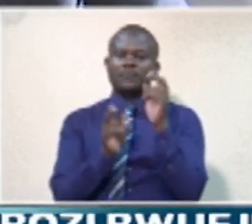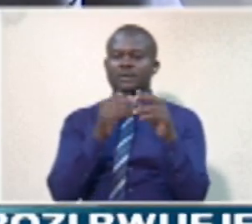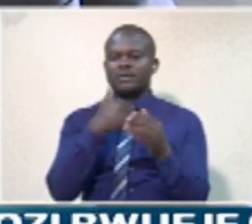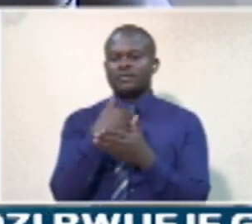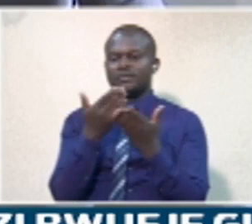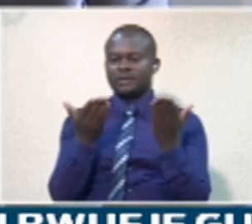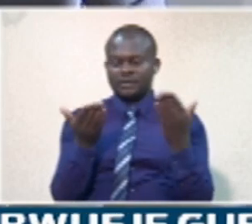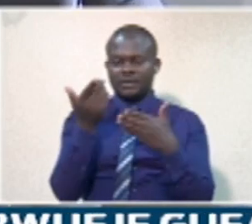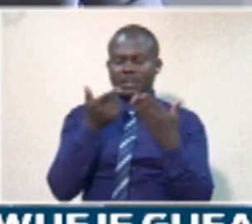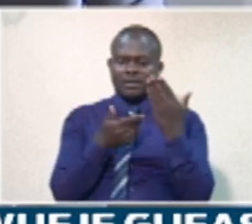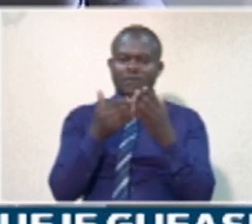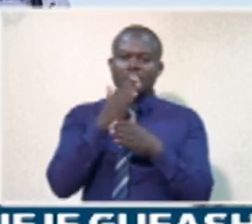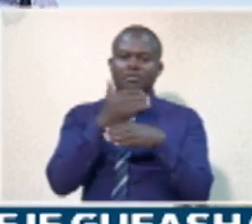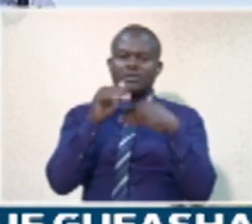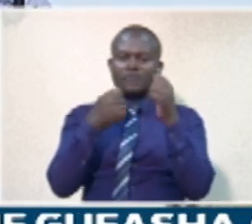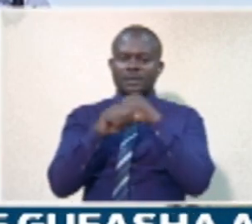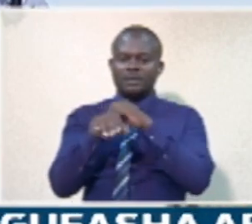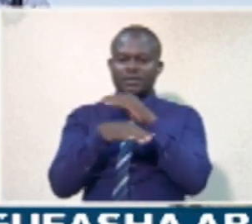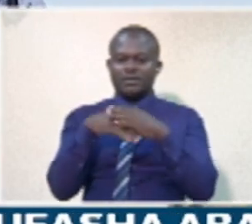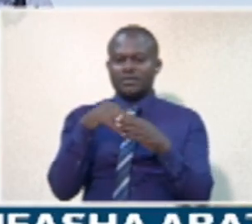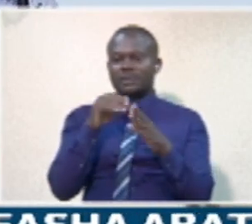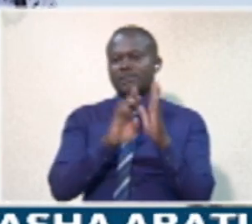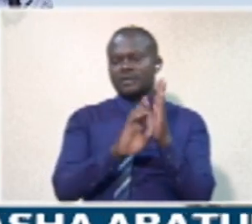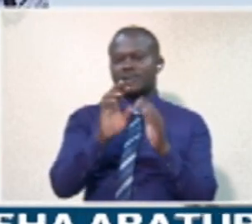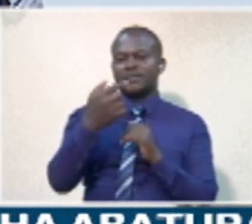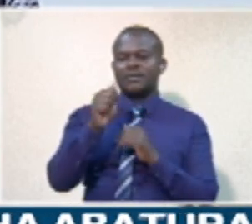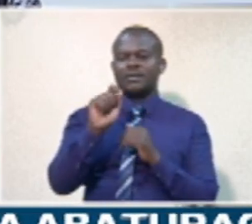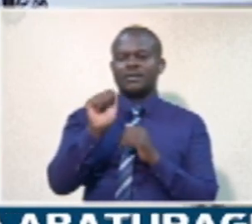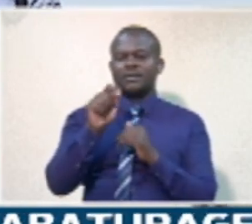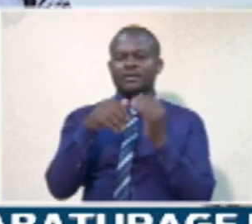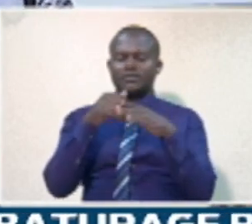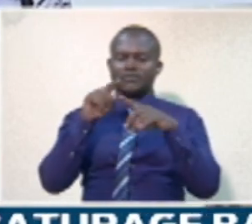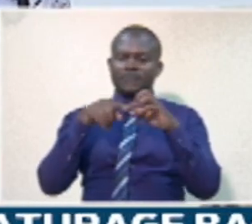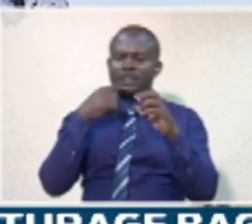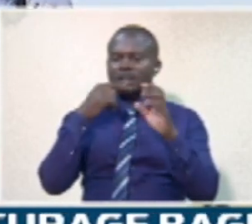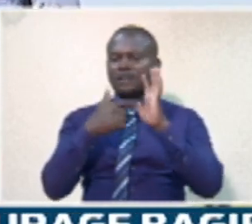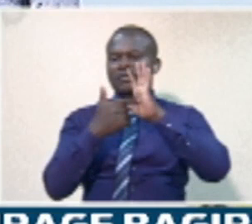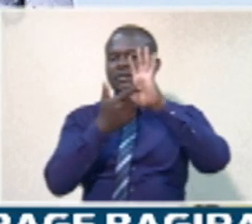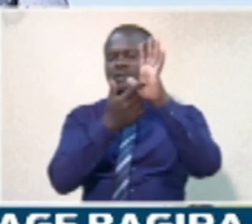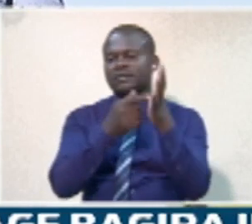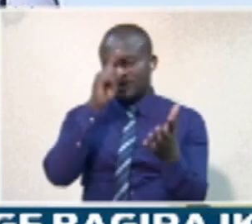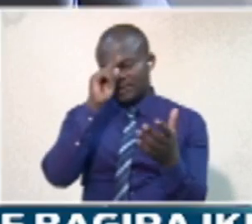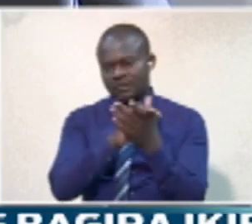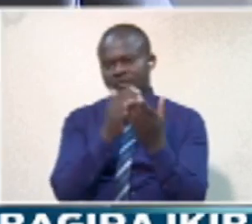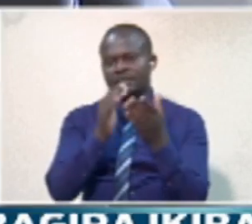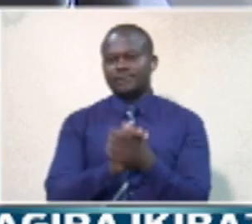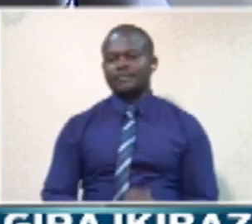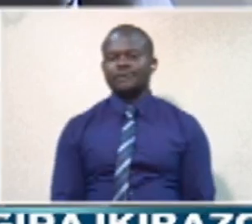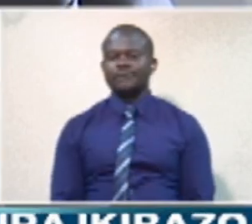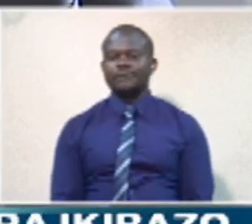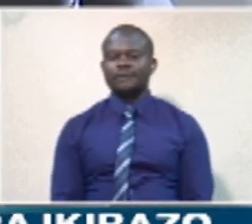bisanganywe. Ibi nibyo Minisitiri w'Ibikorwa Remezo Ambassador Claver Gatete ashingiraho agaragaza icyizere gihari. Ni ukugira